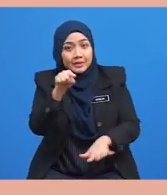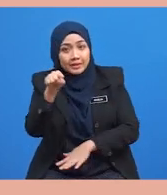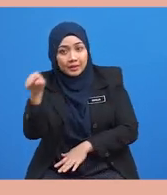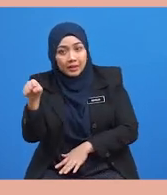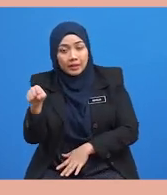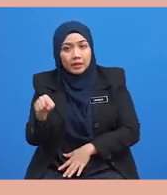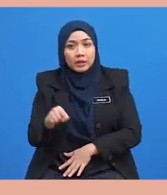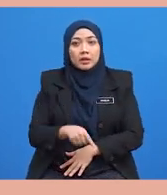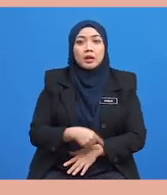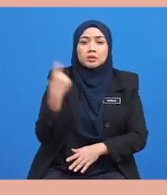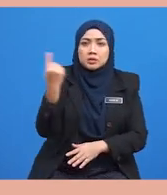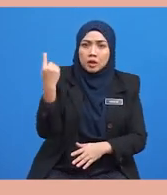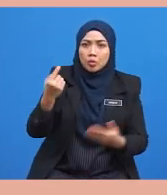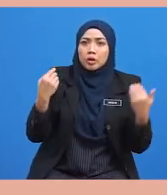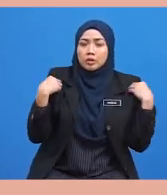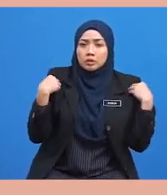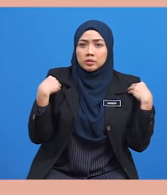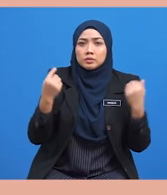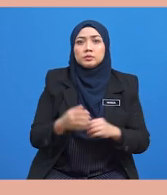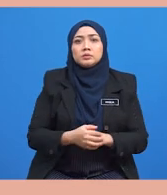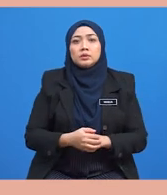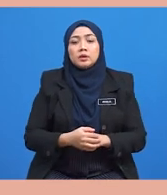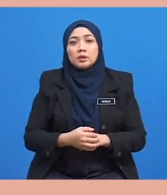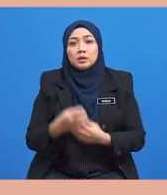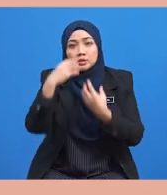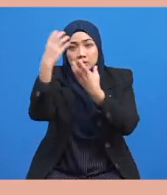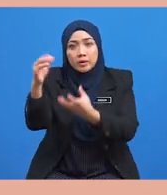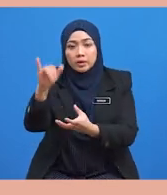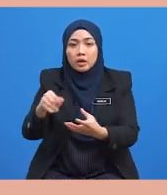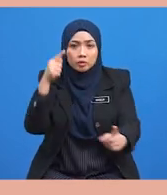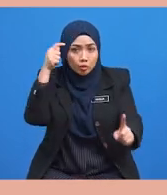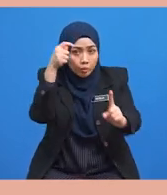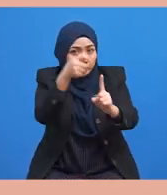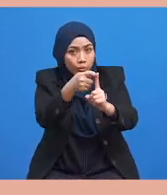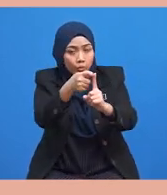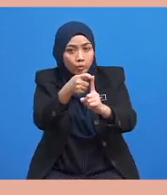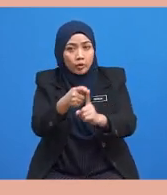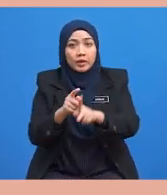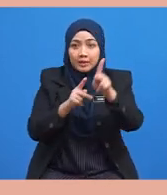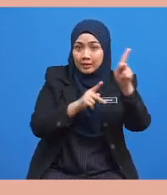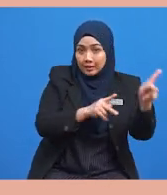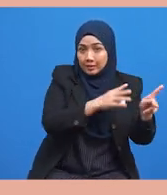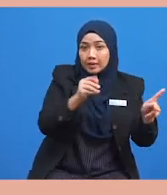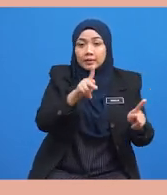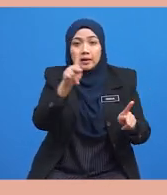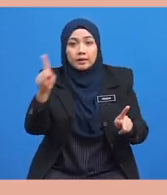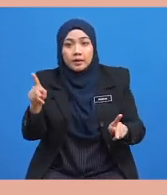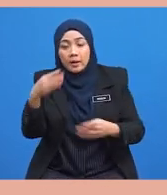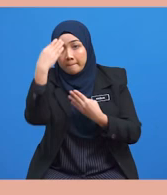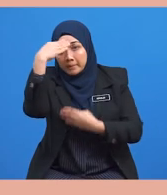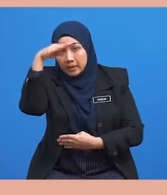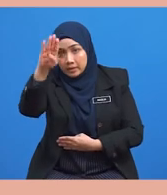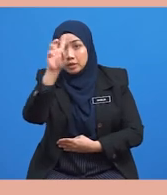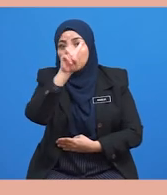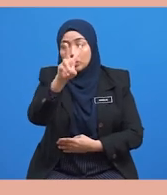kekerapan serta cerapan yang tertumpu di kiri atau di kanan bagi dua set